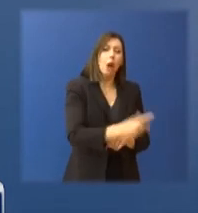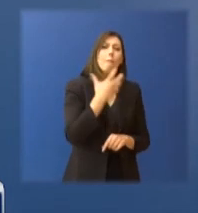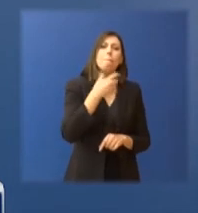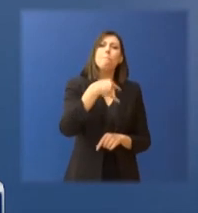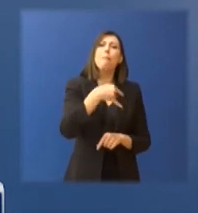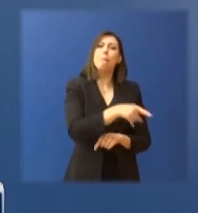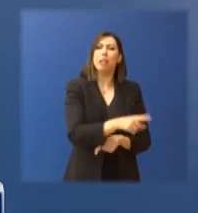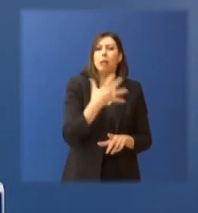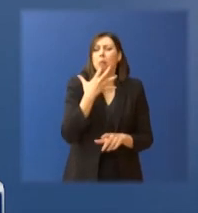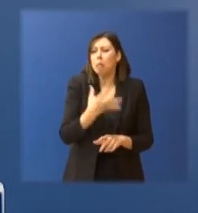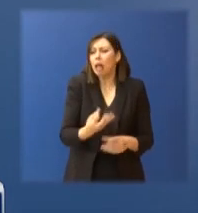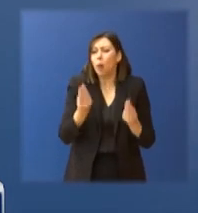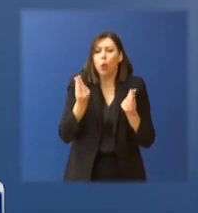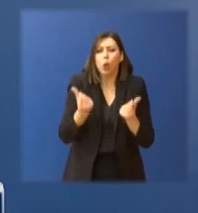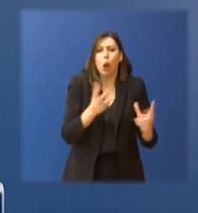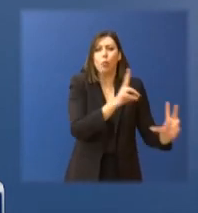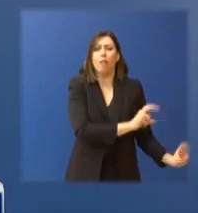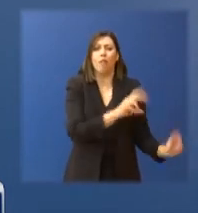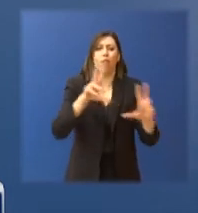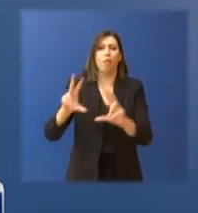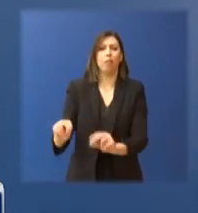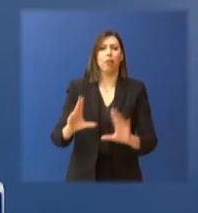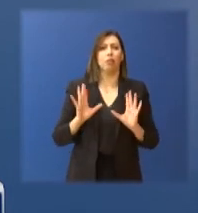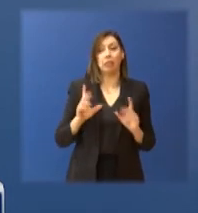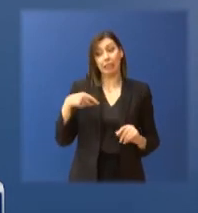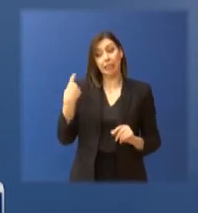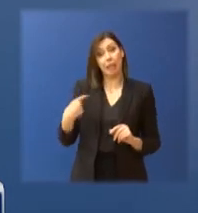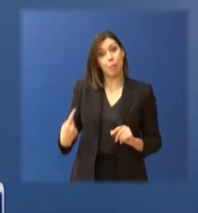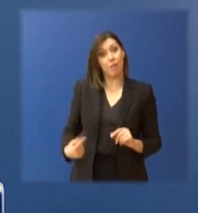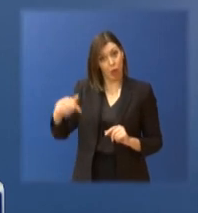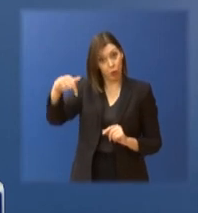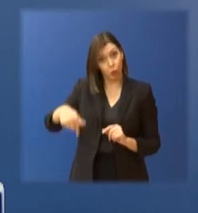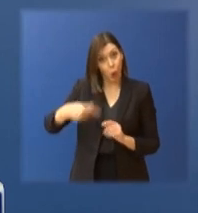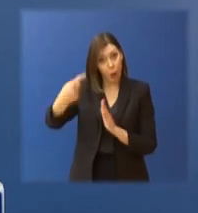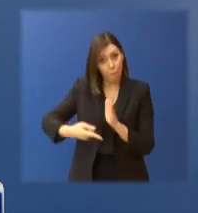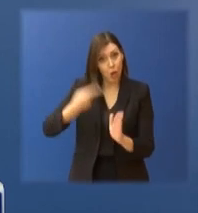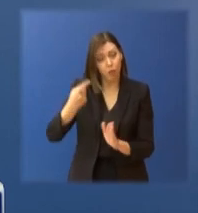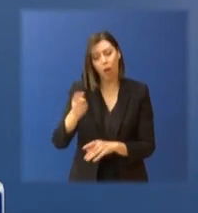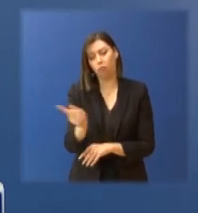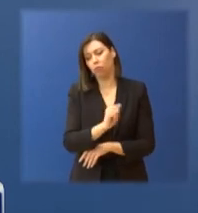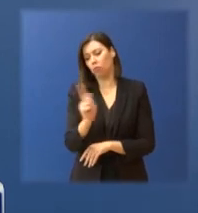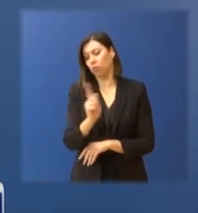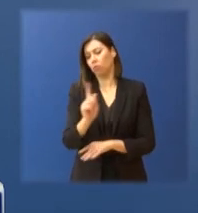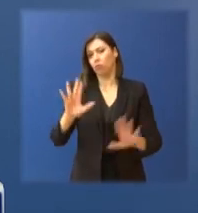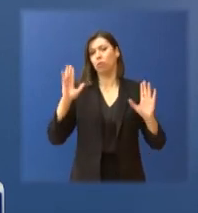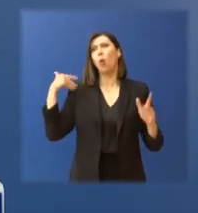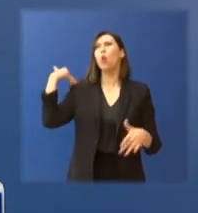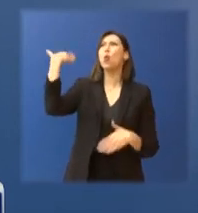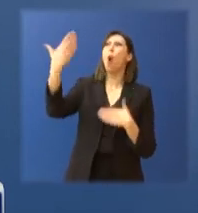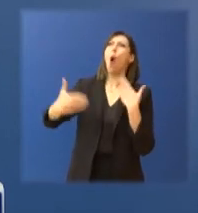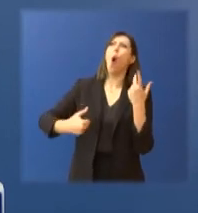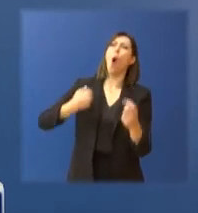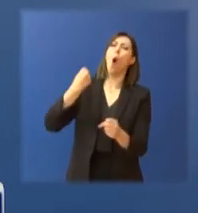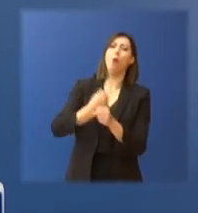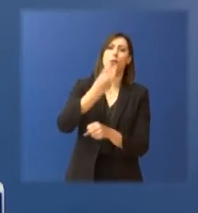το πόσες ενημερώσεις θα κάνει ο ίδιος, ο κυβερνητικός εκπρόσωπος Γιάννης Οικονόμου είπε ότι στο Υπουργικό της Παρασκευής θα δοθούν οι απαντήσεις